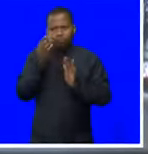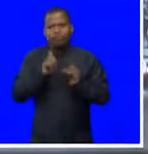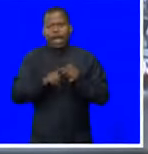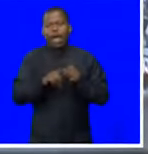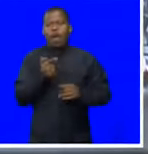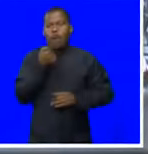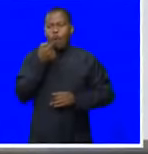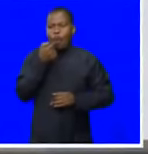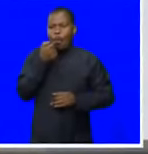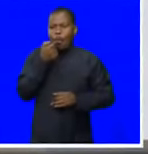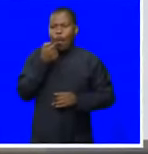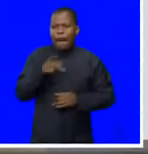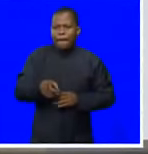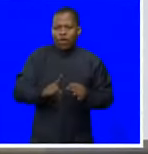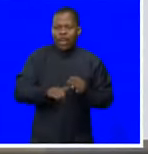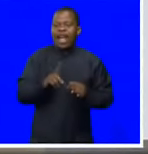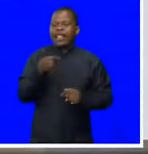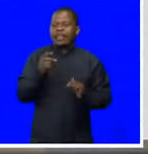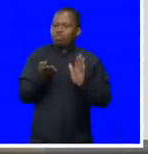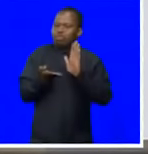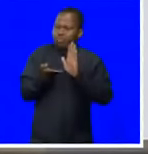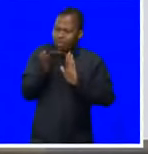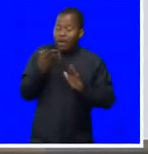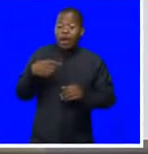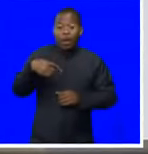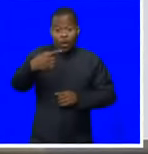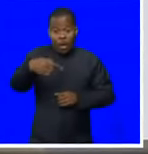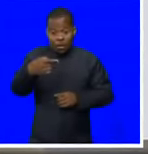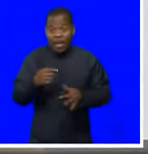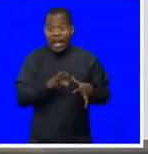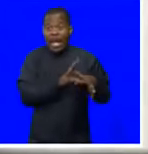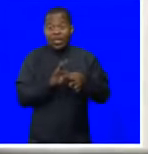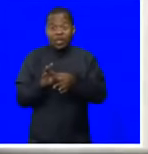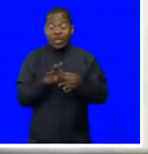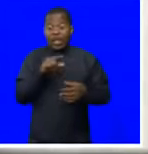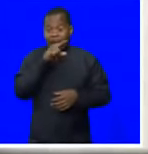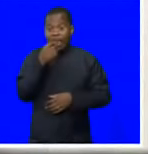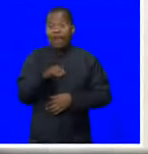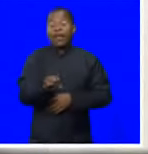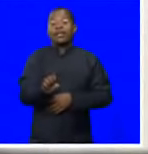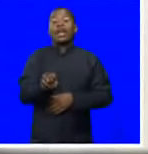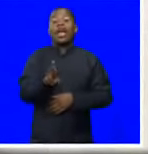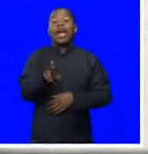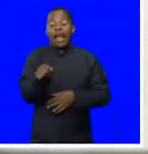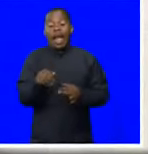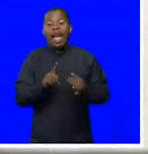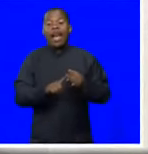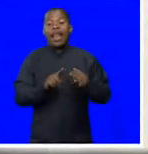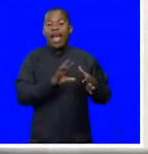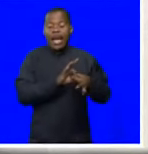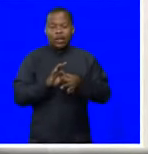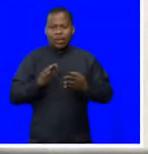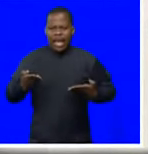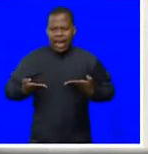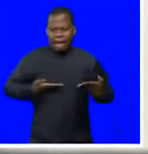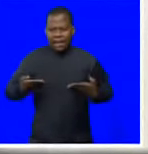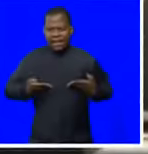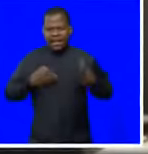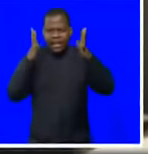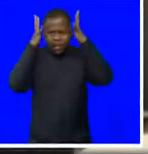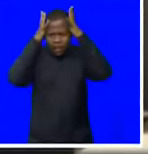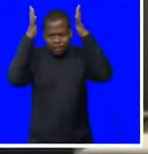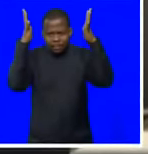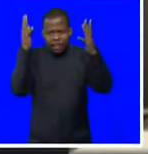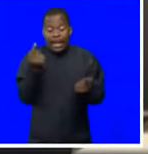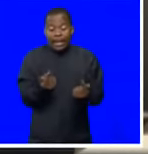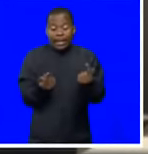uchubeke njalo umlawuli wemandla kuleli Eswatini Energy Regulatory Authority kanye nenhlangano nabosomabhizinisi i-business Eswatini sebathathe